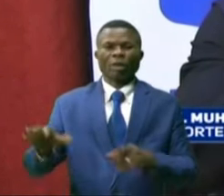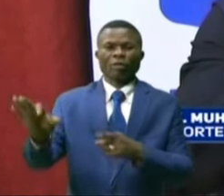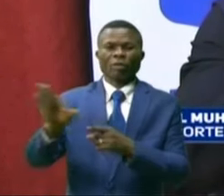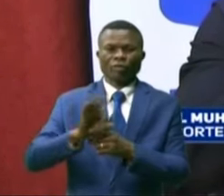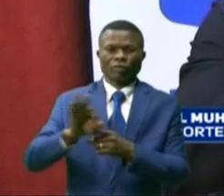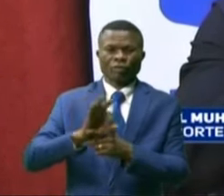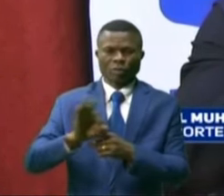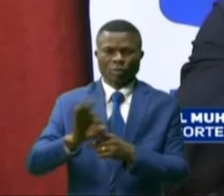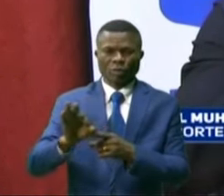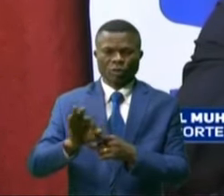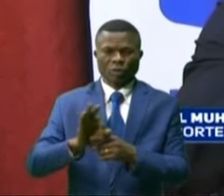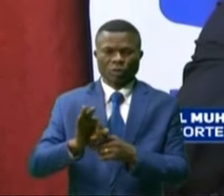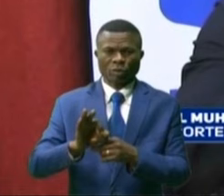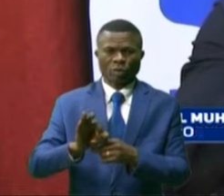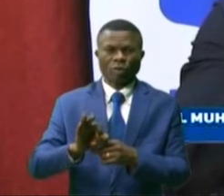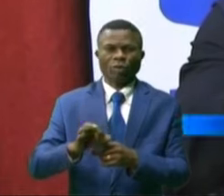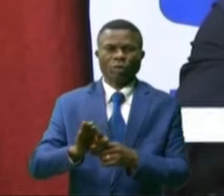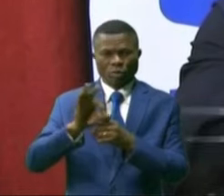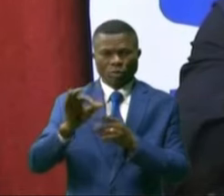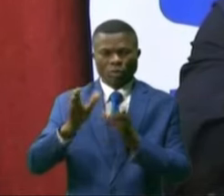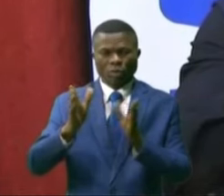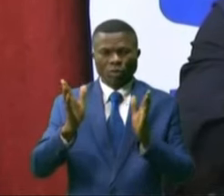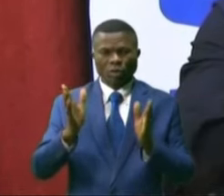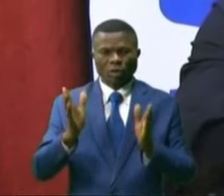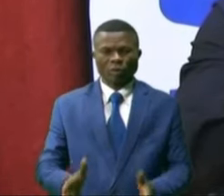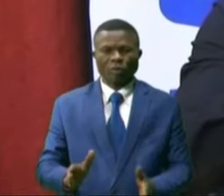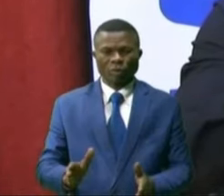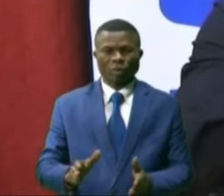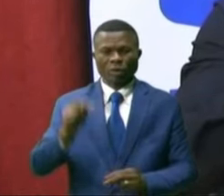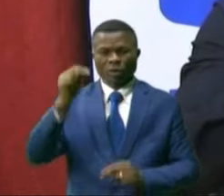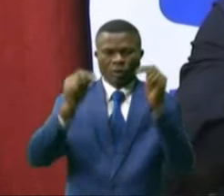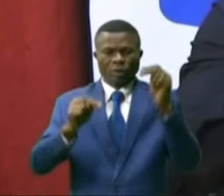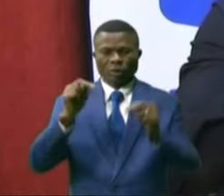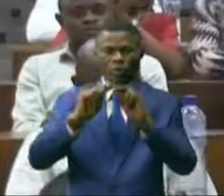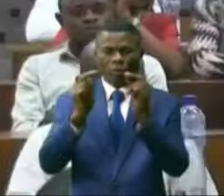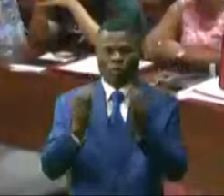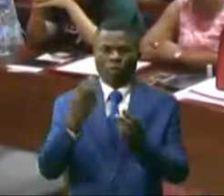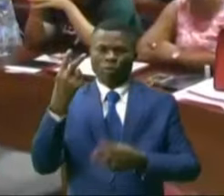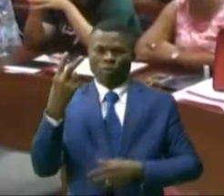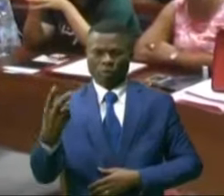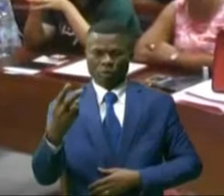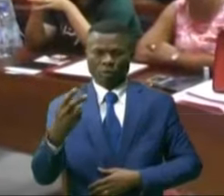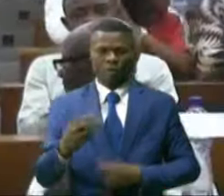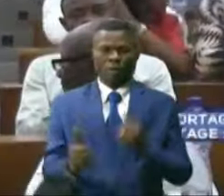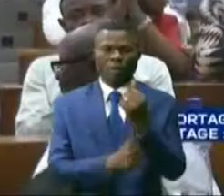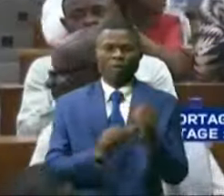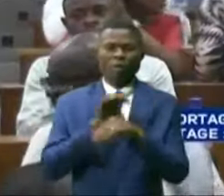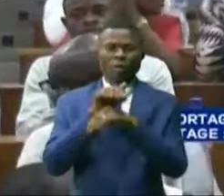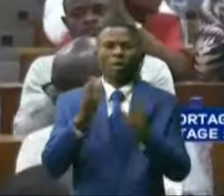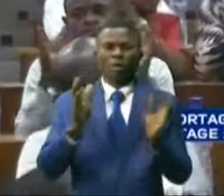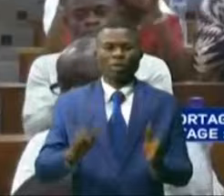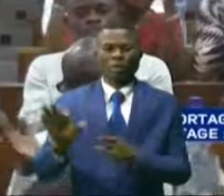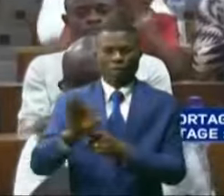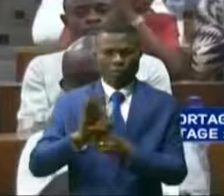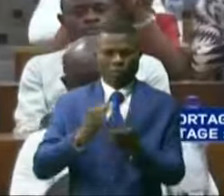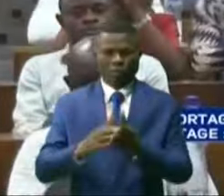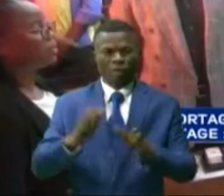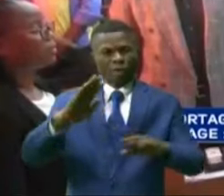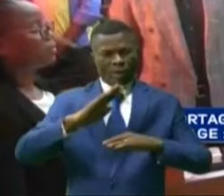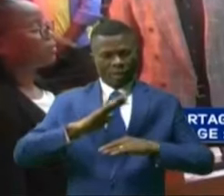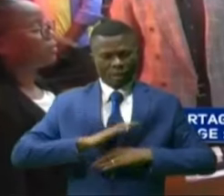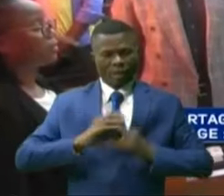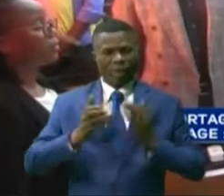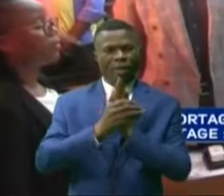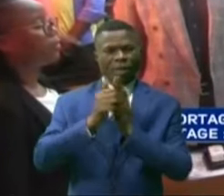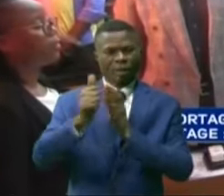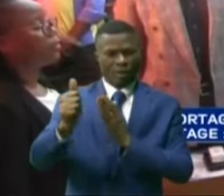la cascade de la formation du niveau 2. Les participants à ces travaux se sont dit satisfaits de la